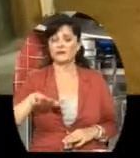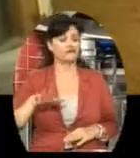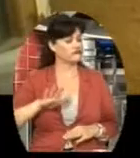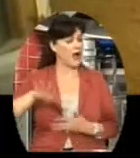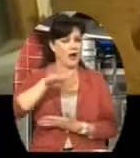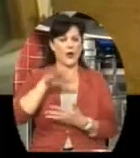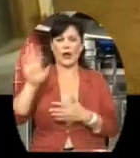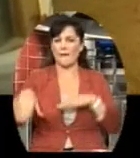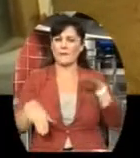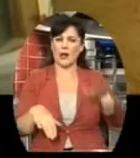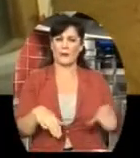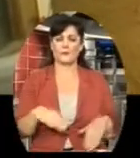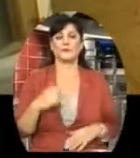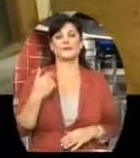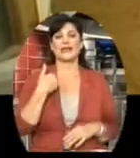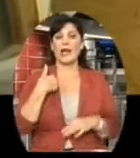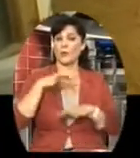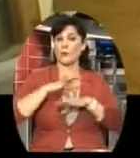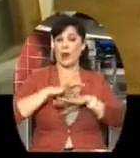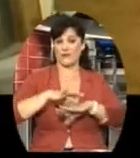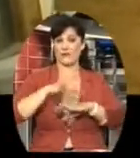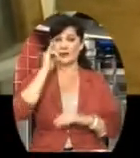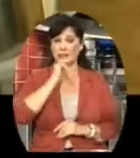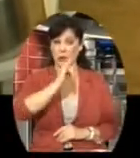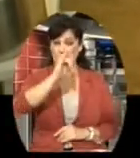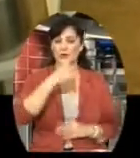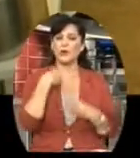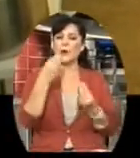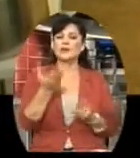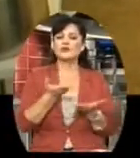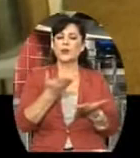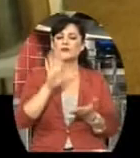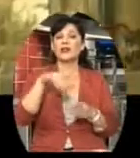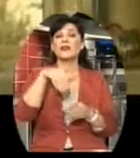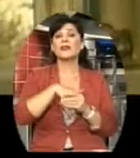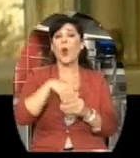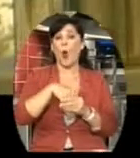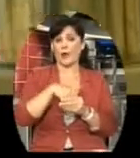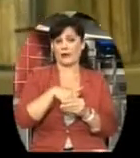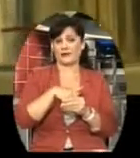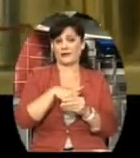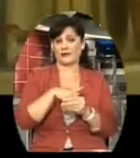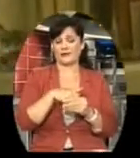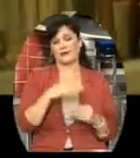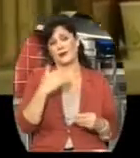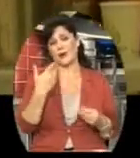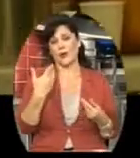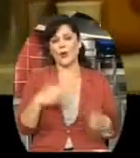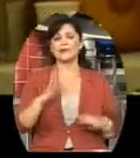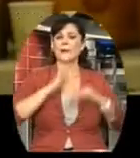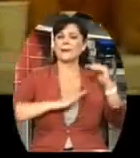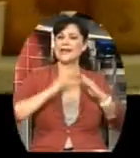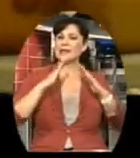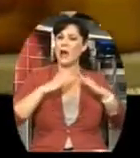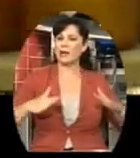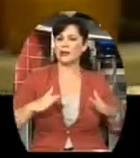הכנרת. כשאנחנו מלווים טיולים, נותנים שירות גם של תוכן בתוך החופשה הזאת, מעבר לבניית המחנה. כמה